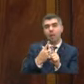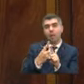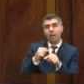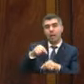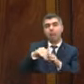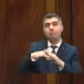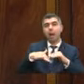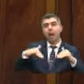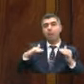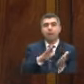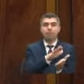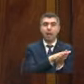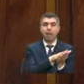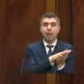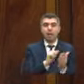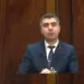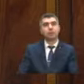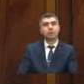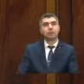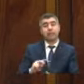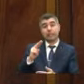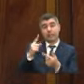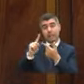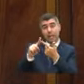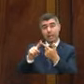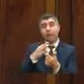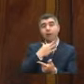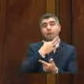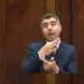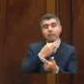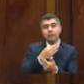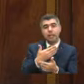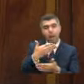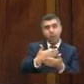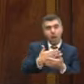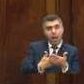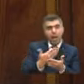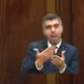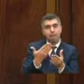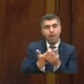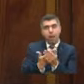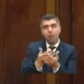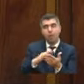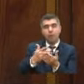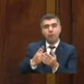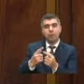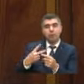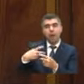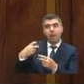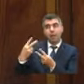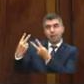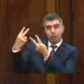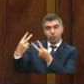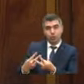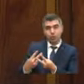النواب، مشروع الميثاق المتعلق بتبسيط المساطر والإجراءات الإدارية خاصة بالمستثمرين اللي عندكم في مجلس النواب، غير يخرجوا إن شاء الله غنبدأوا